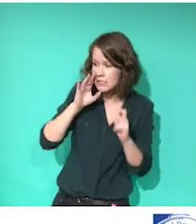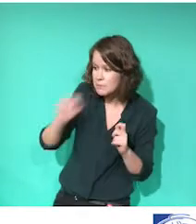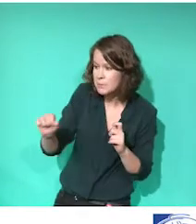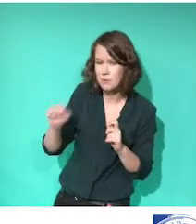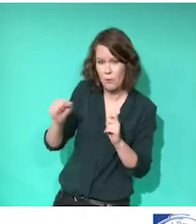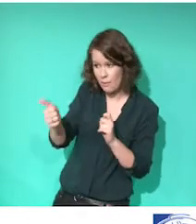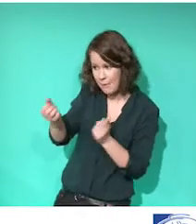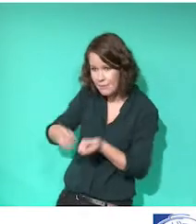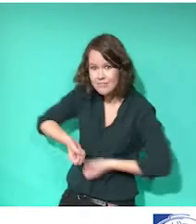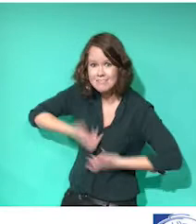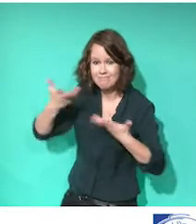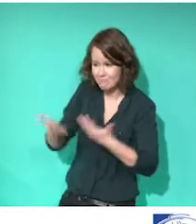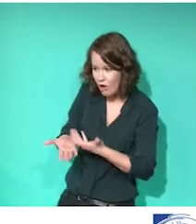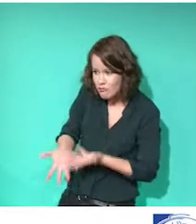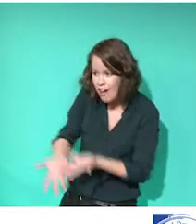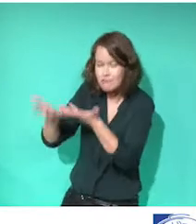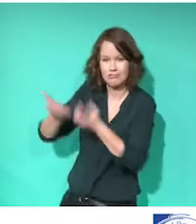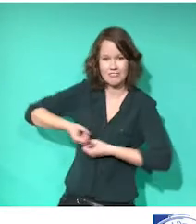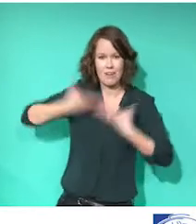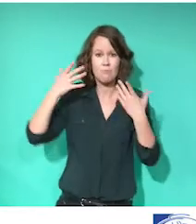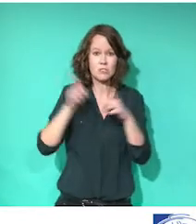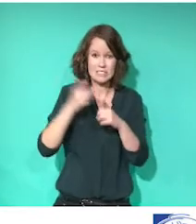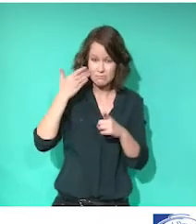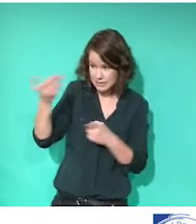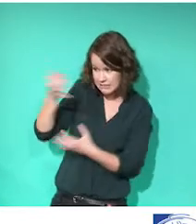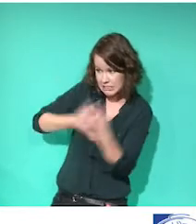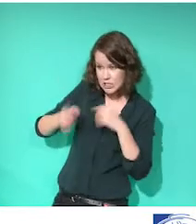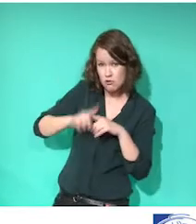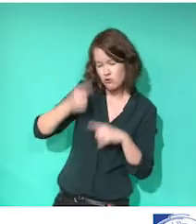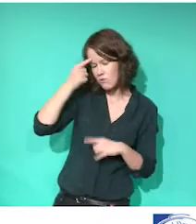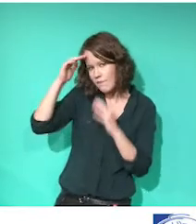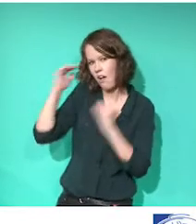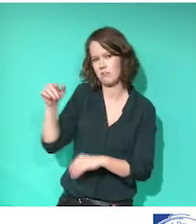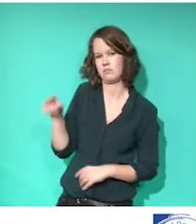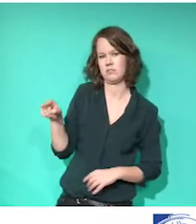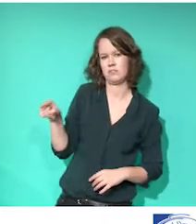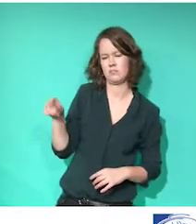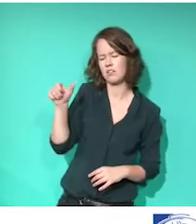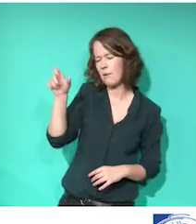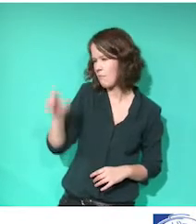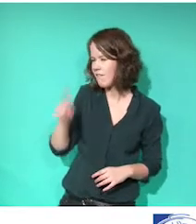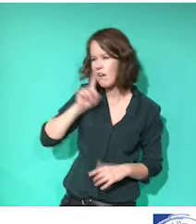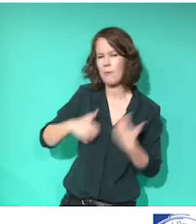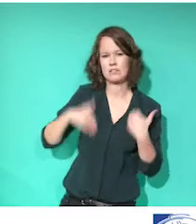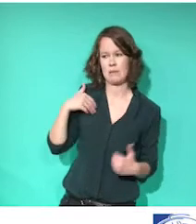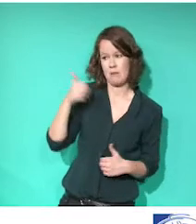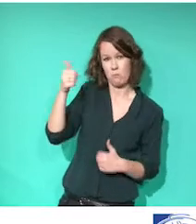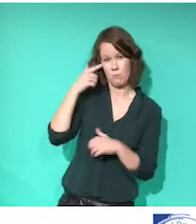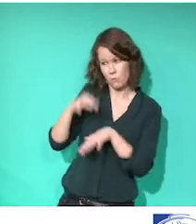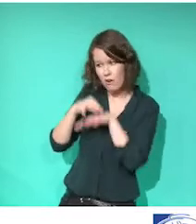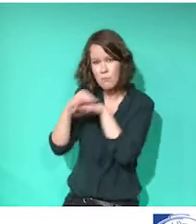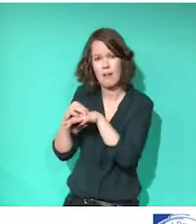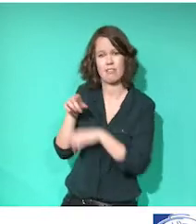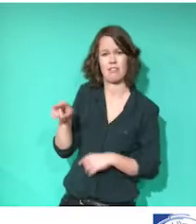à prendre la parole et surtout de croire les femmes handicapées. Elles ont besoin de votre accompagnement, elles